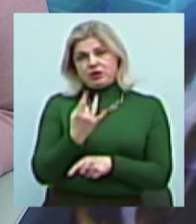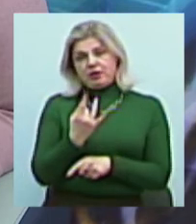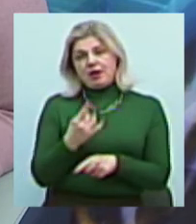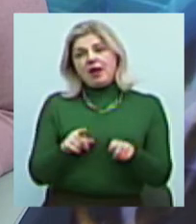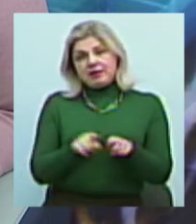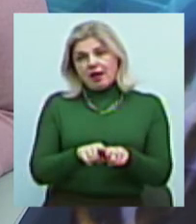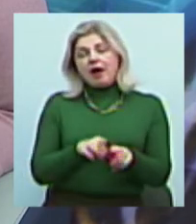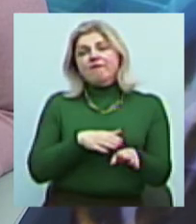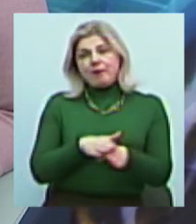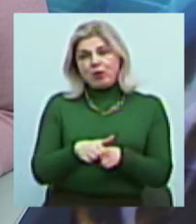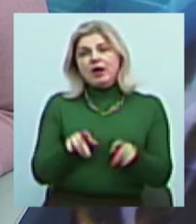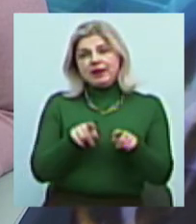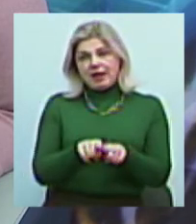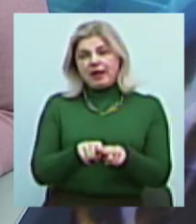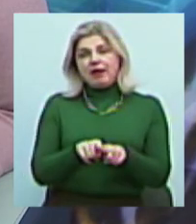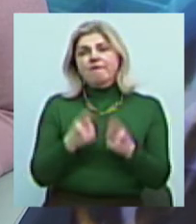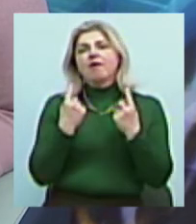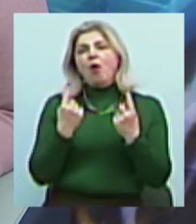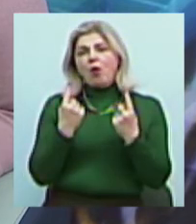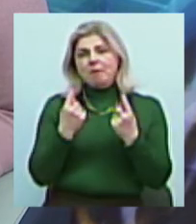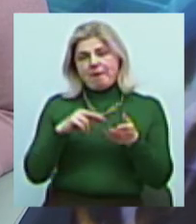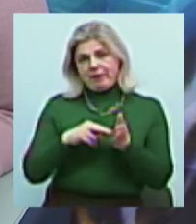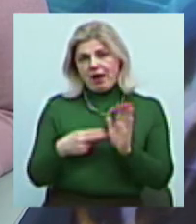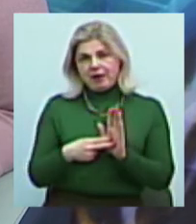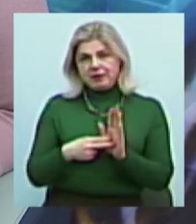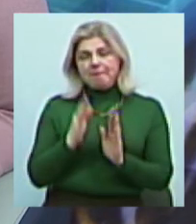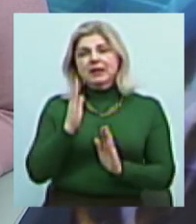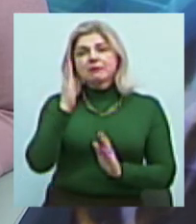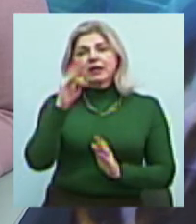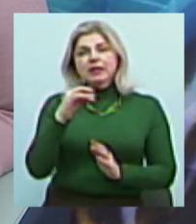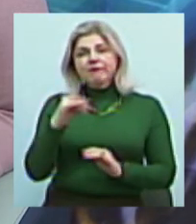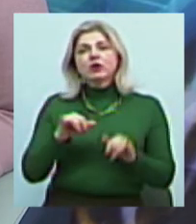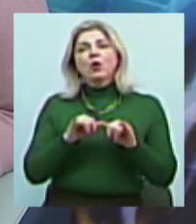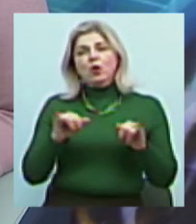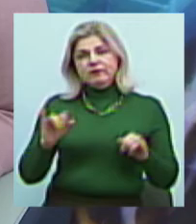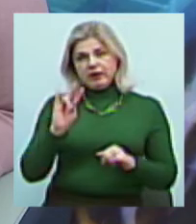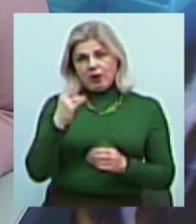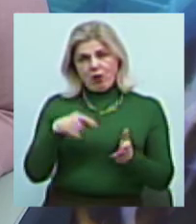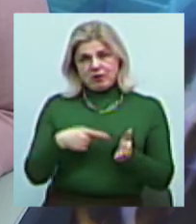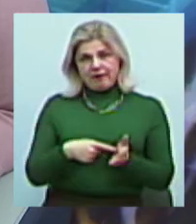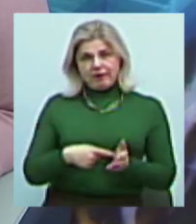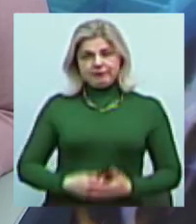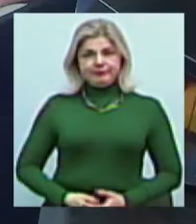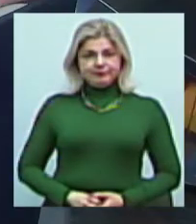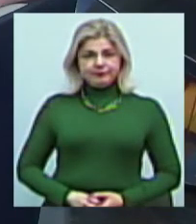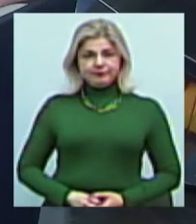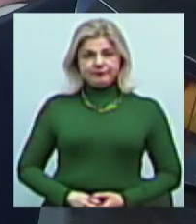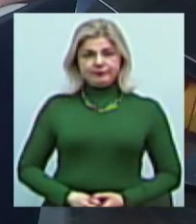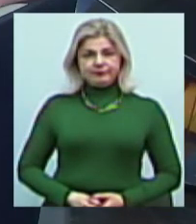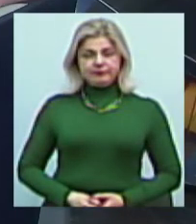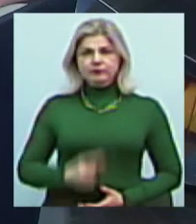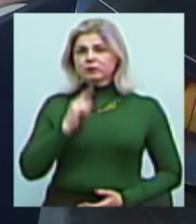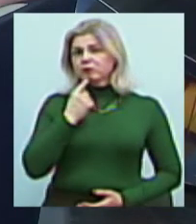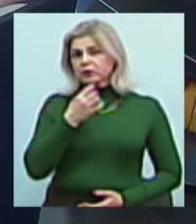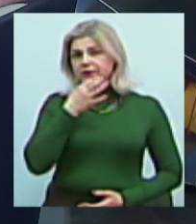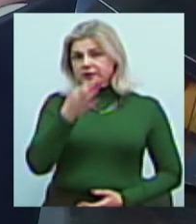так реалізується такий вагомий план перспективного розвитку Миколаєва? Ну, складно сказати,